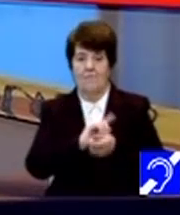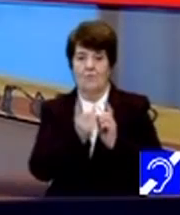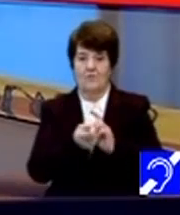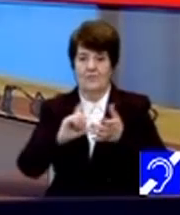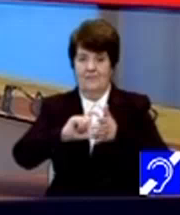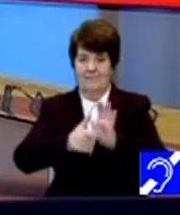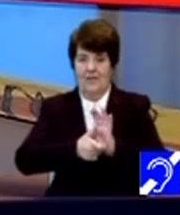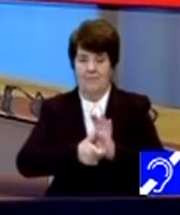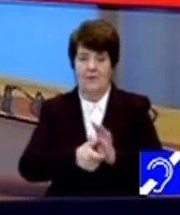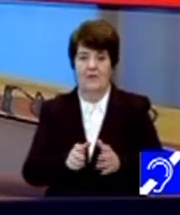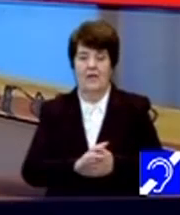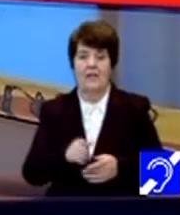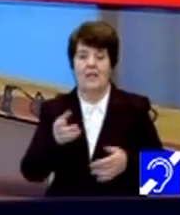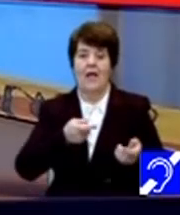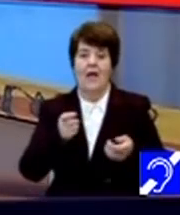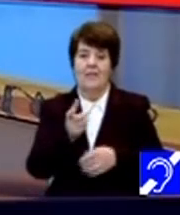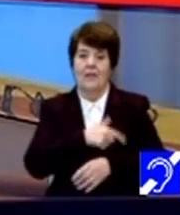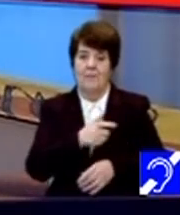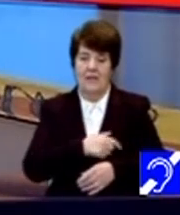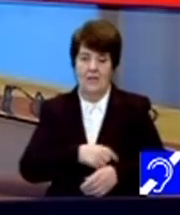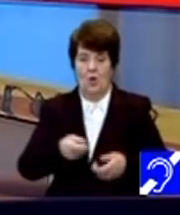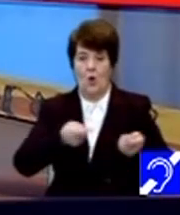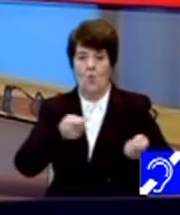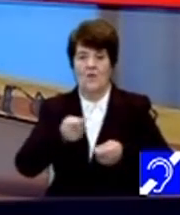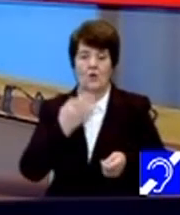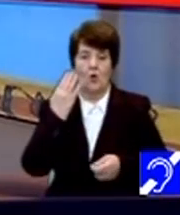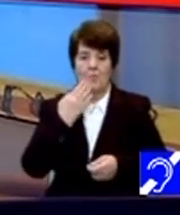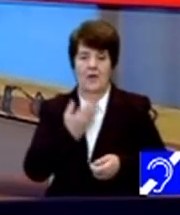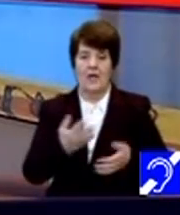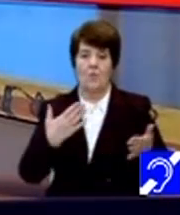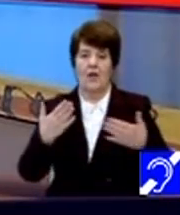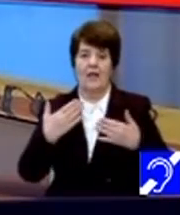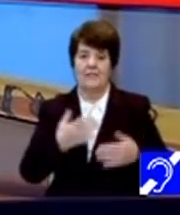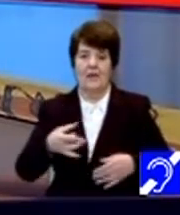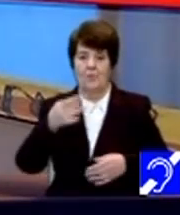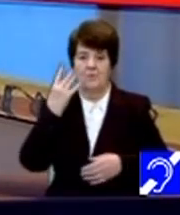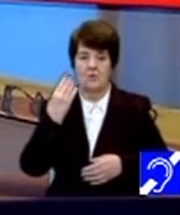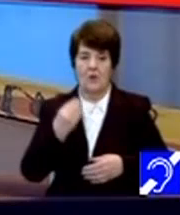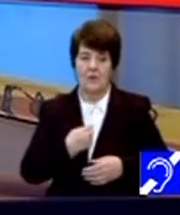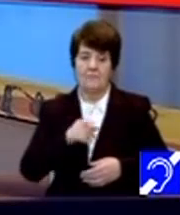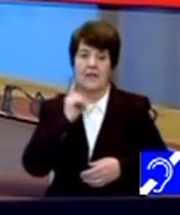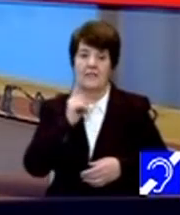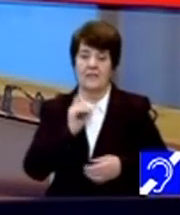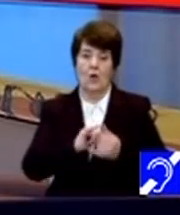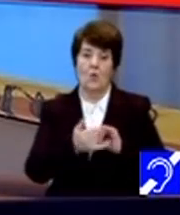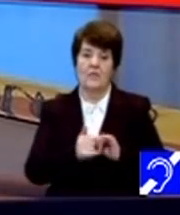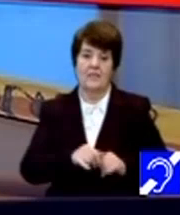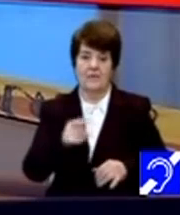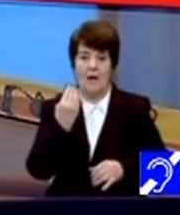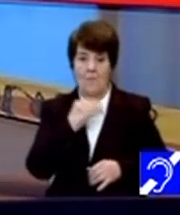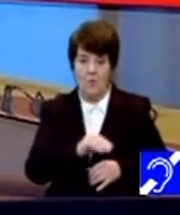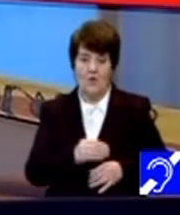fost modernizat cu susținerea financiară a Departamentului Guvernului României pentru relația cu Republica Moldova. Acum tinerii